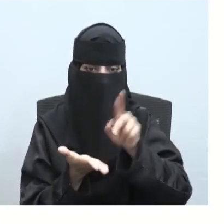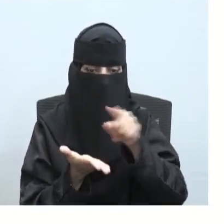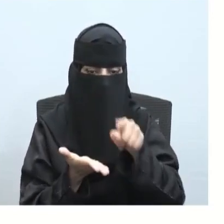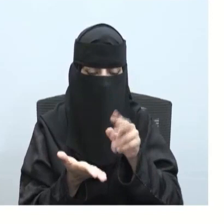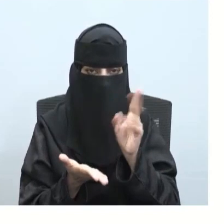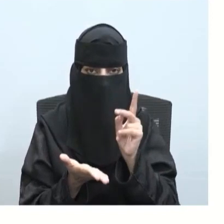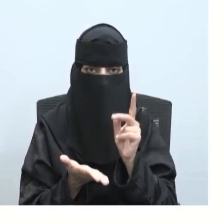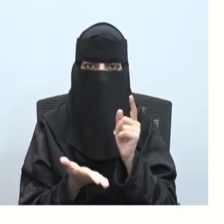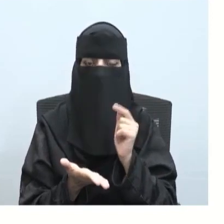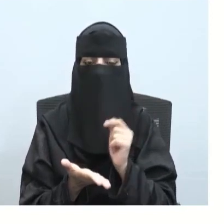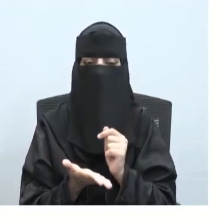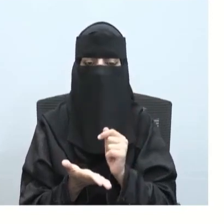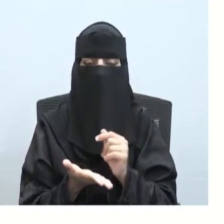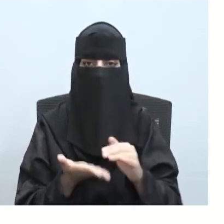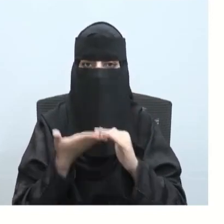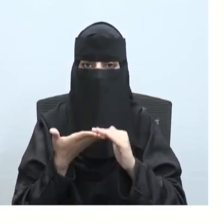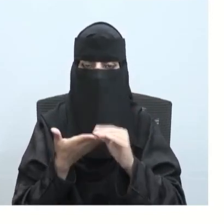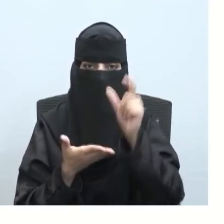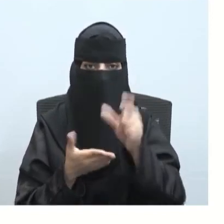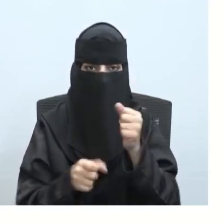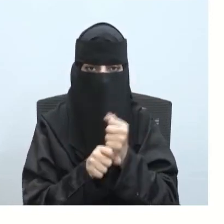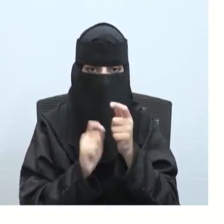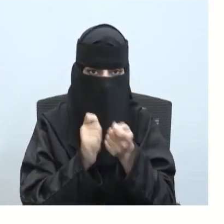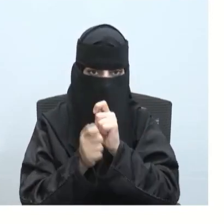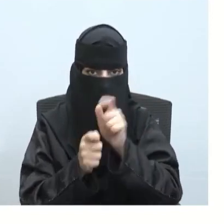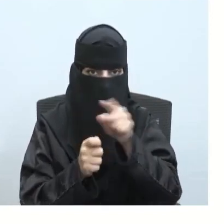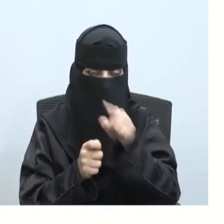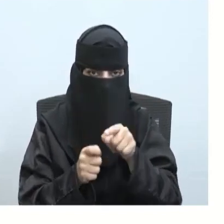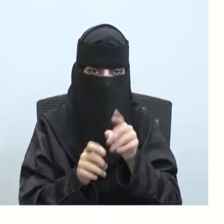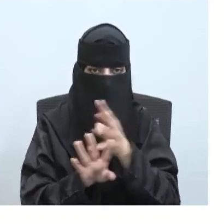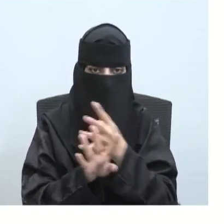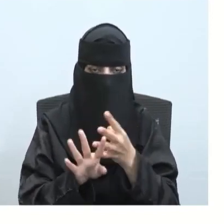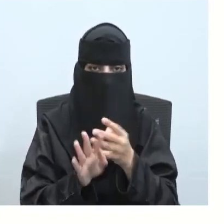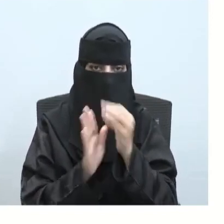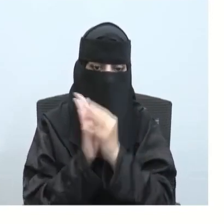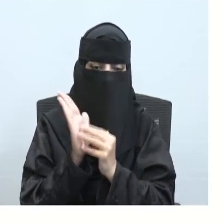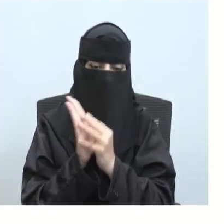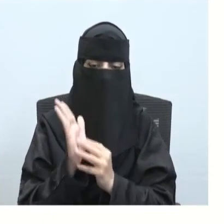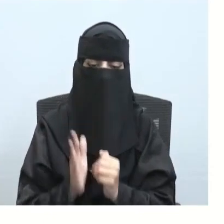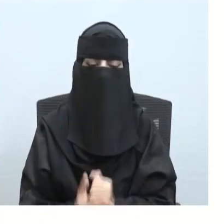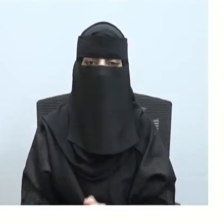وأيضا لمساعدة المستخدم على تصحيح الخطأ في البرامج النصية.